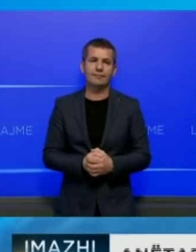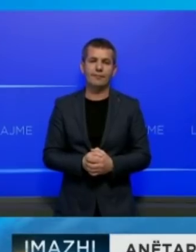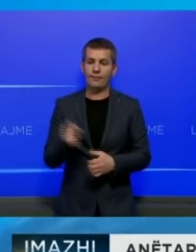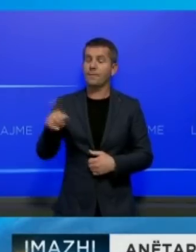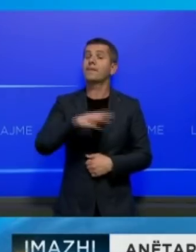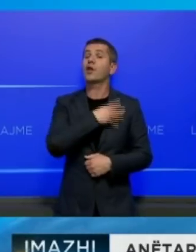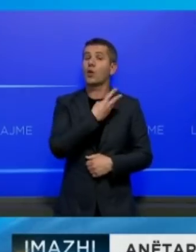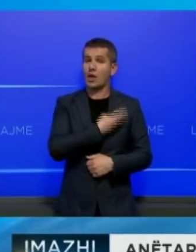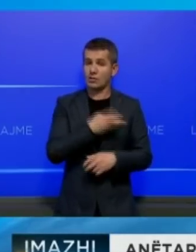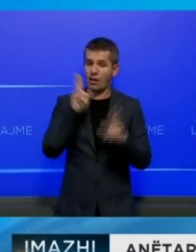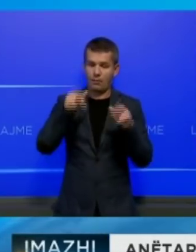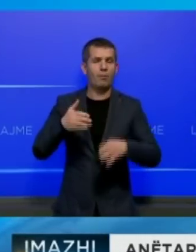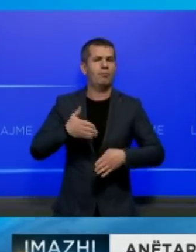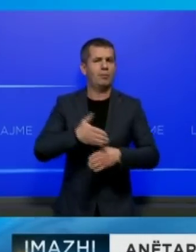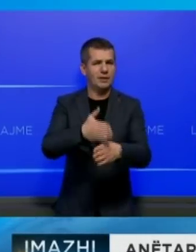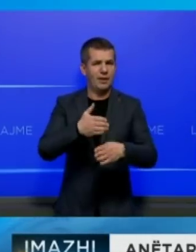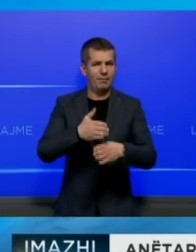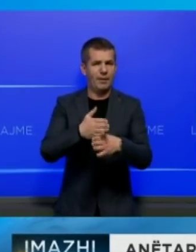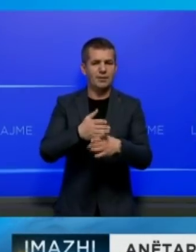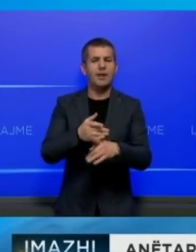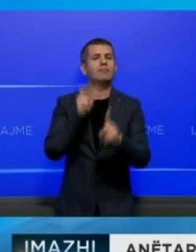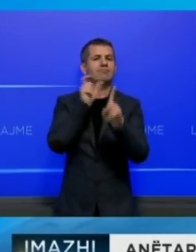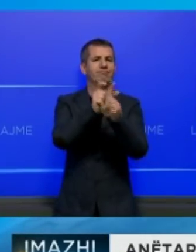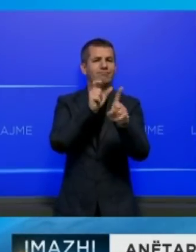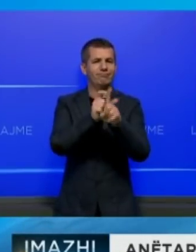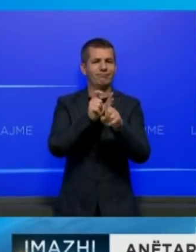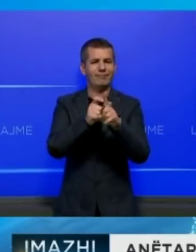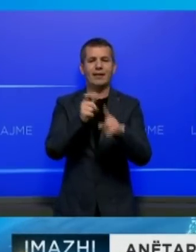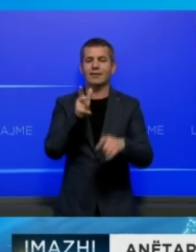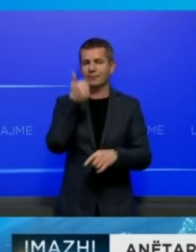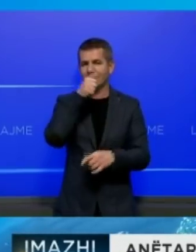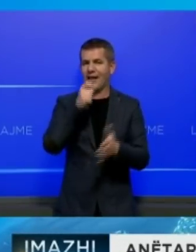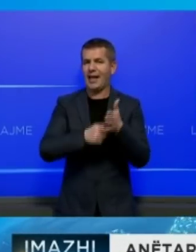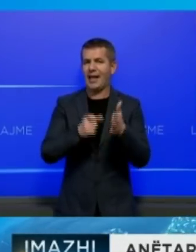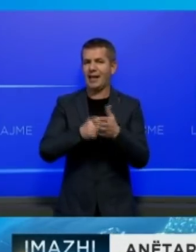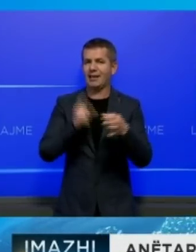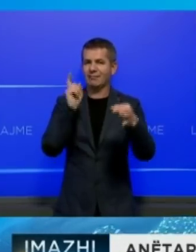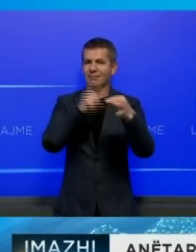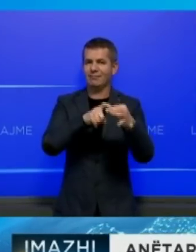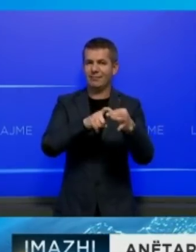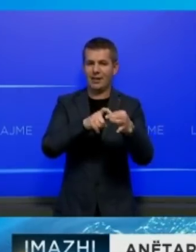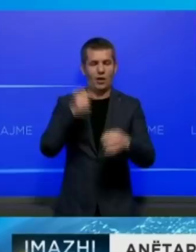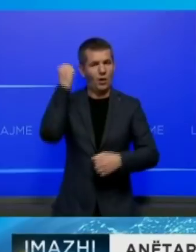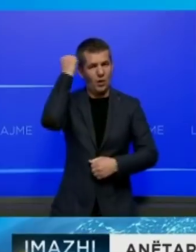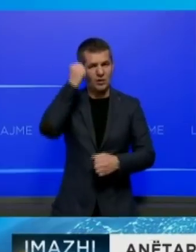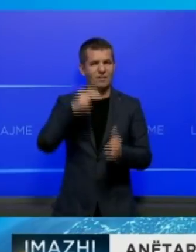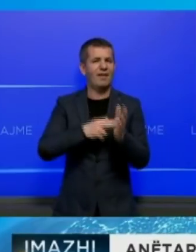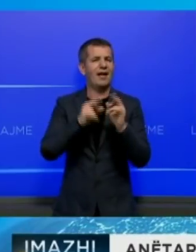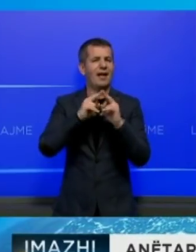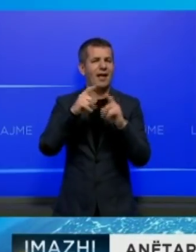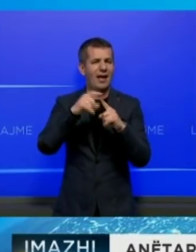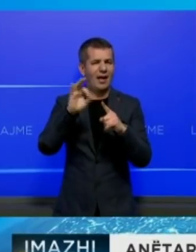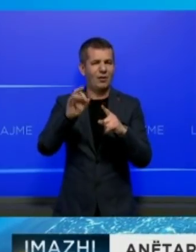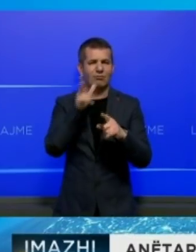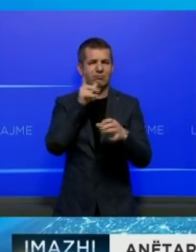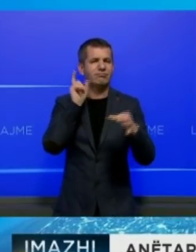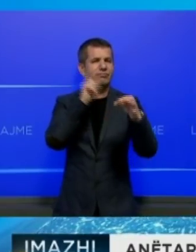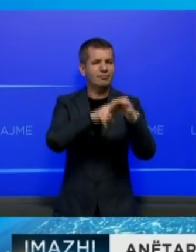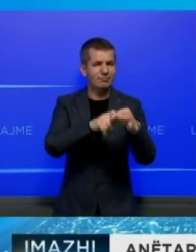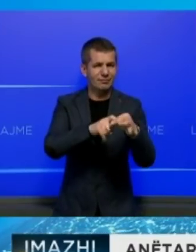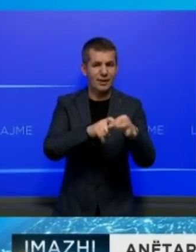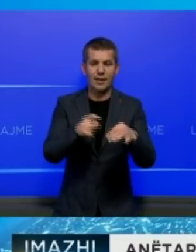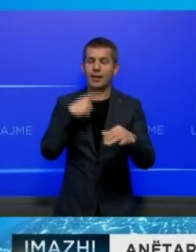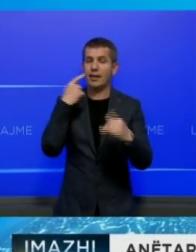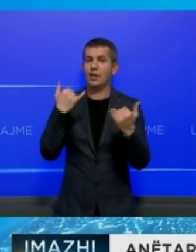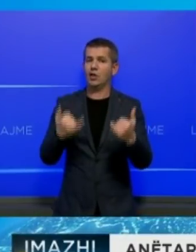Kroacia mbështet maksimalisht dhe avokon për antarësimin e Kosovës në NATO. Ky është zotimi që ka marrë ministri i mbrojtjes së Kosovës Armend Mehaj në